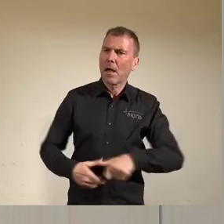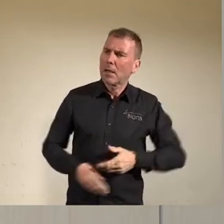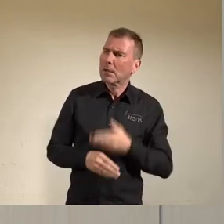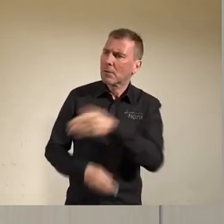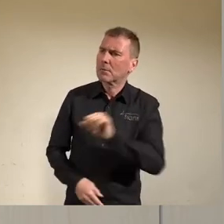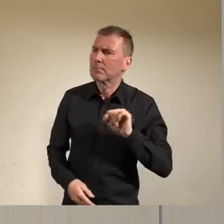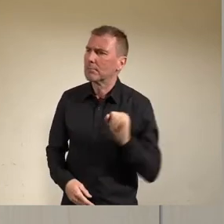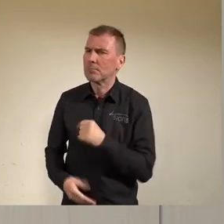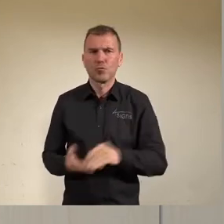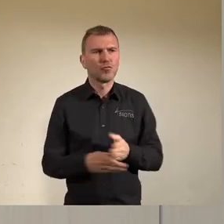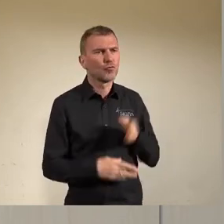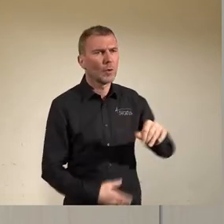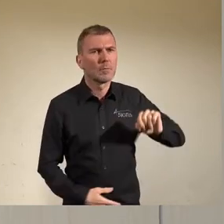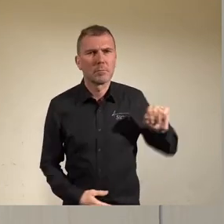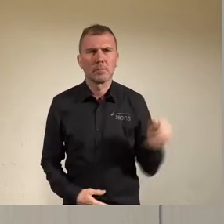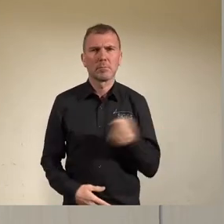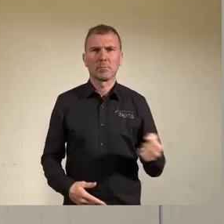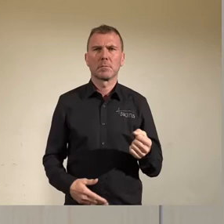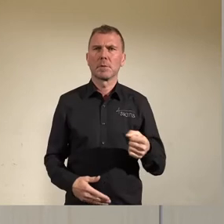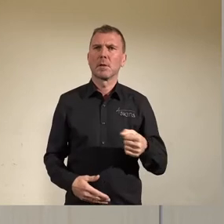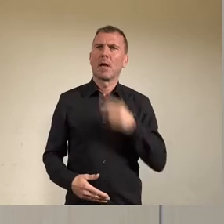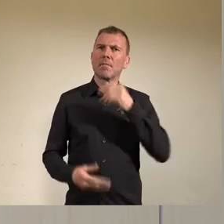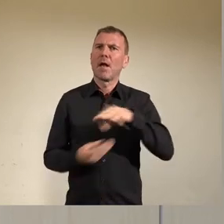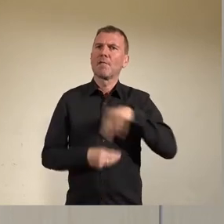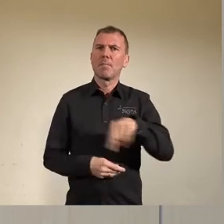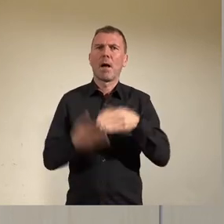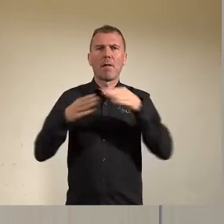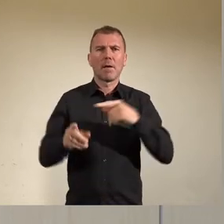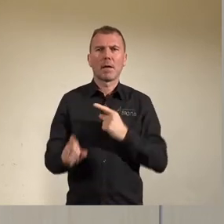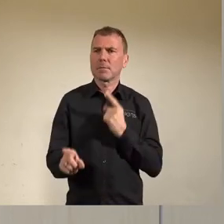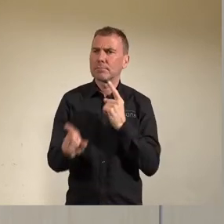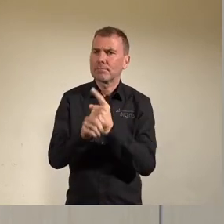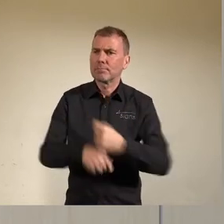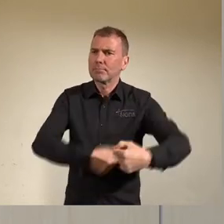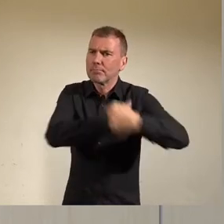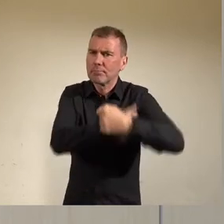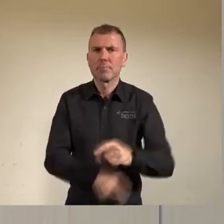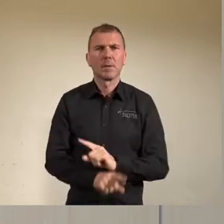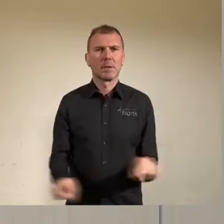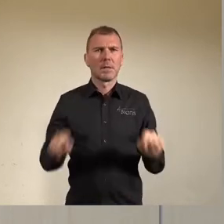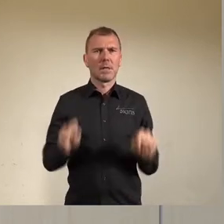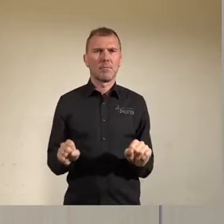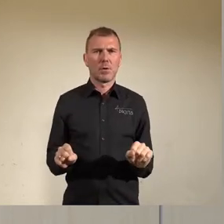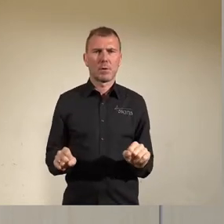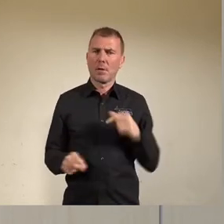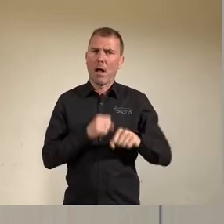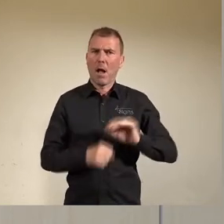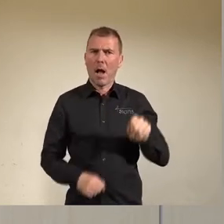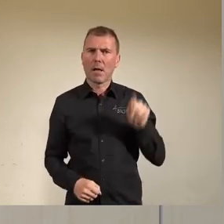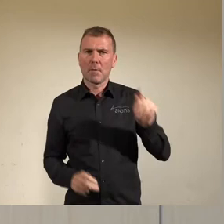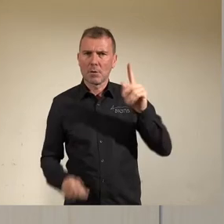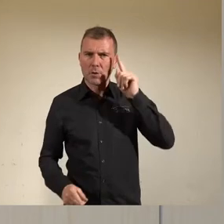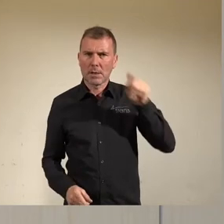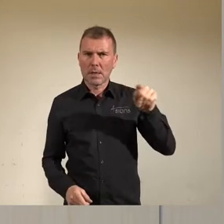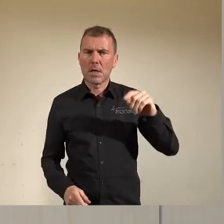Schule. Viele Familien werden sich diese Weihnachten nicht sehen oder in den Arm nehmen können. Ich denke an die Radeberger